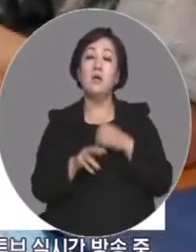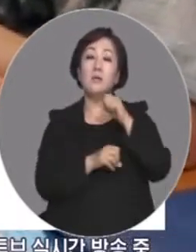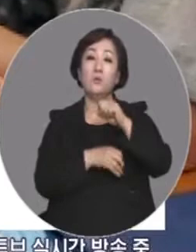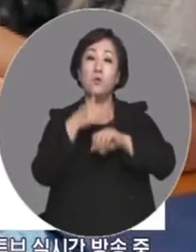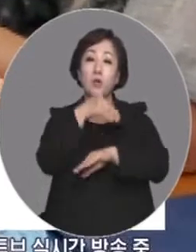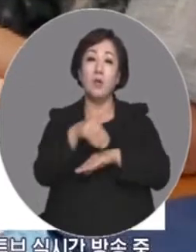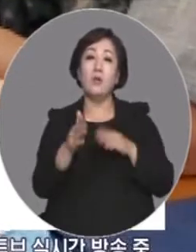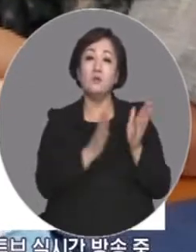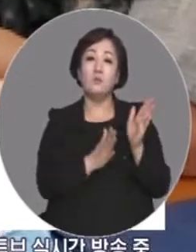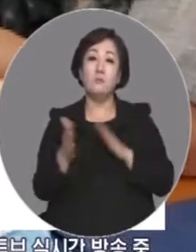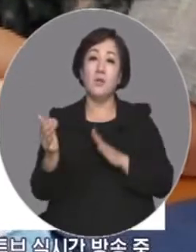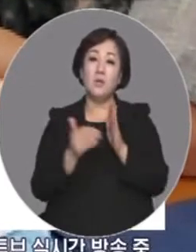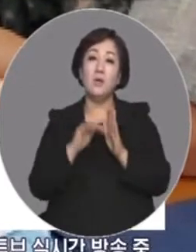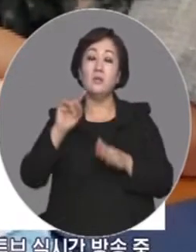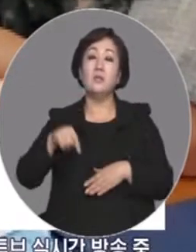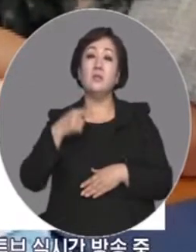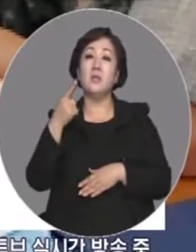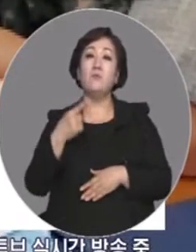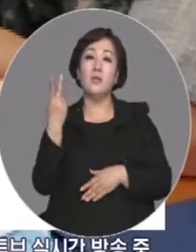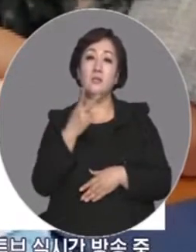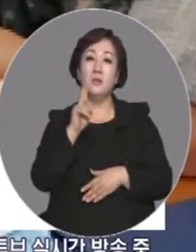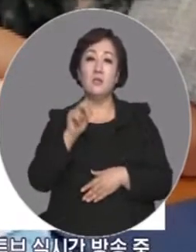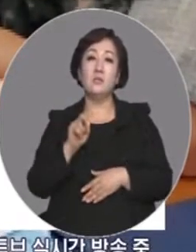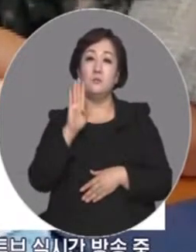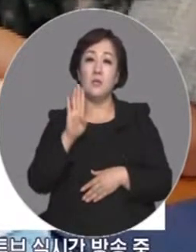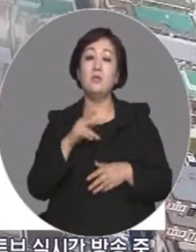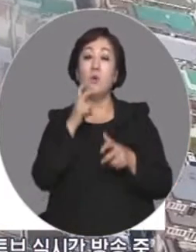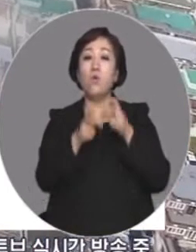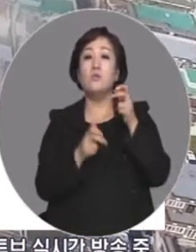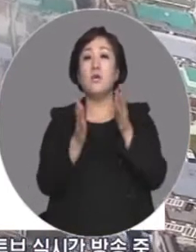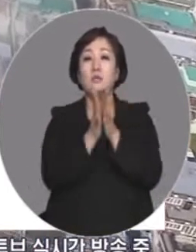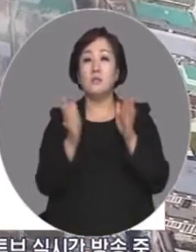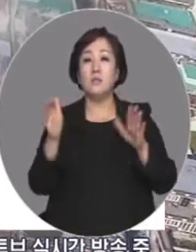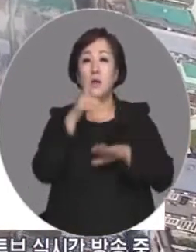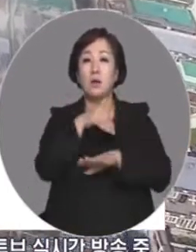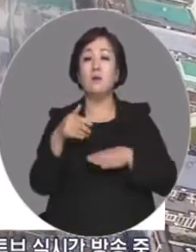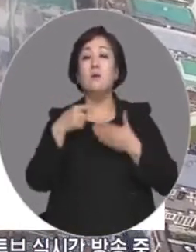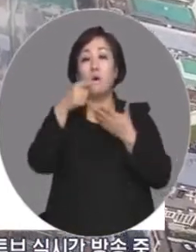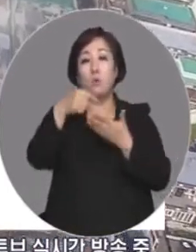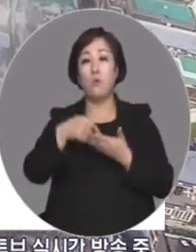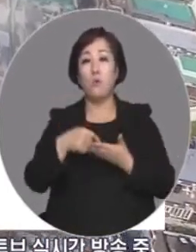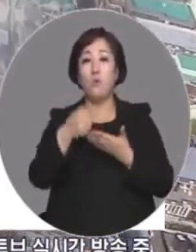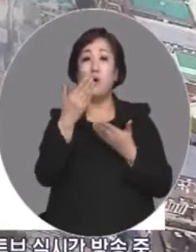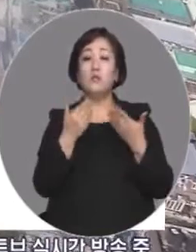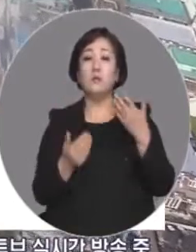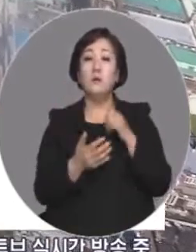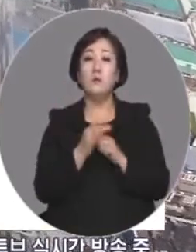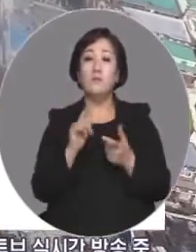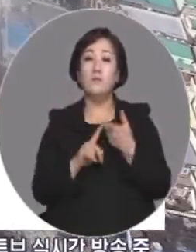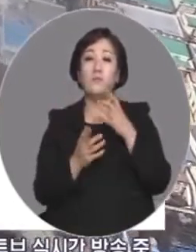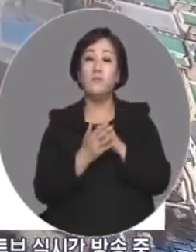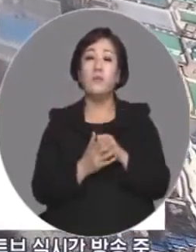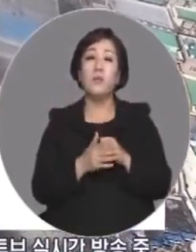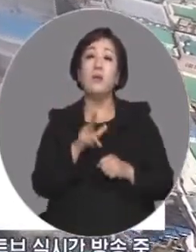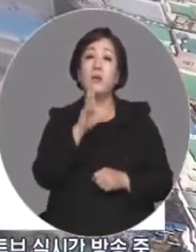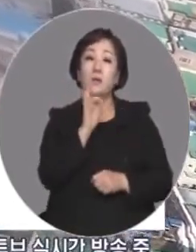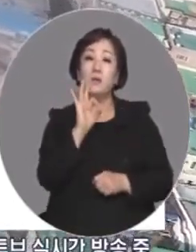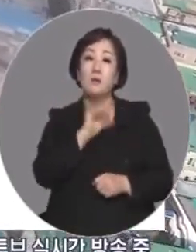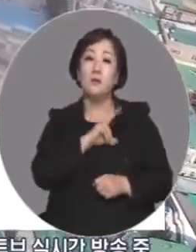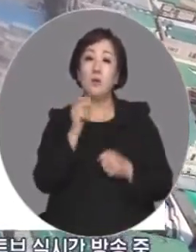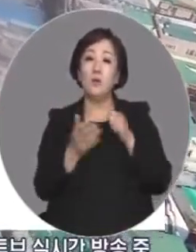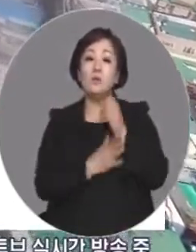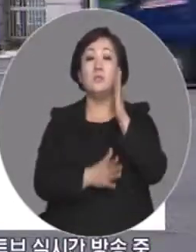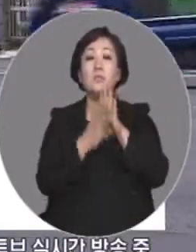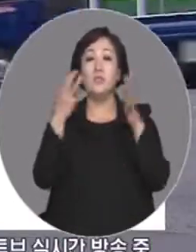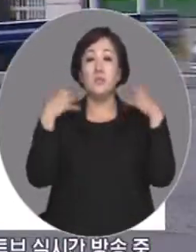실시설계를 거쳐 이르면 2024년 공사에 착수한다 고 보고했다고 밝혔습니다 2 회원은 우선